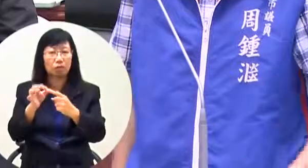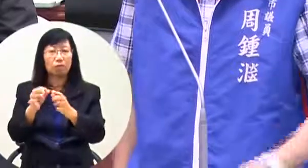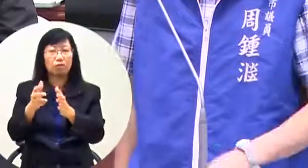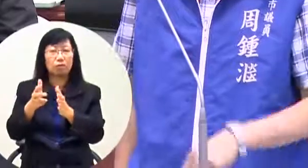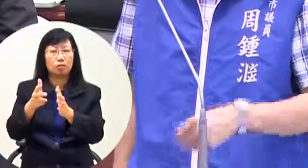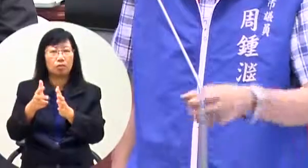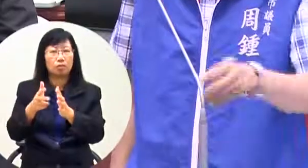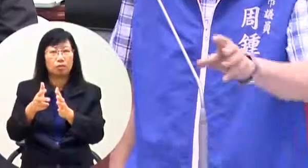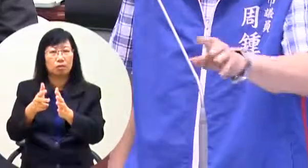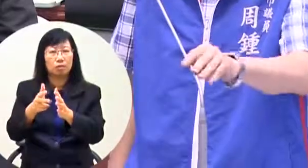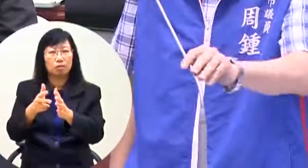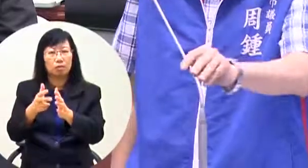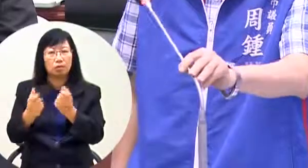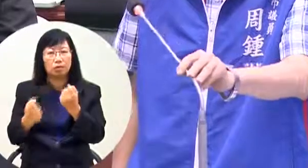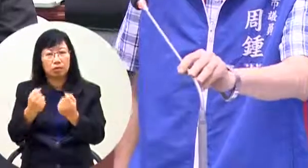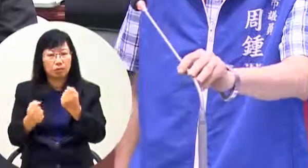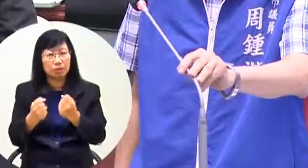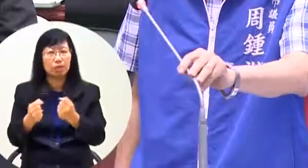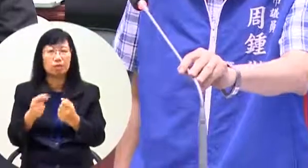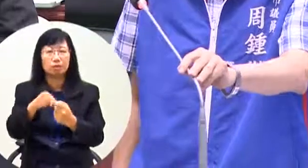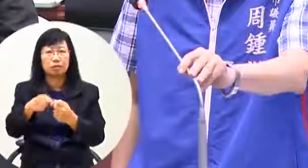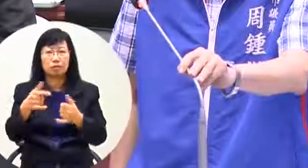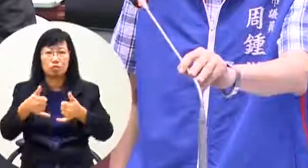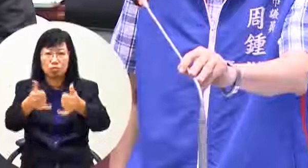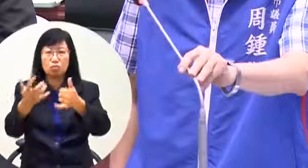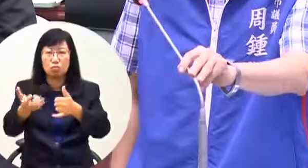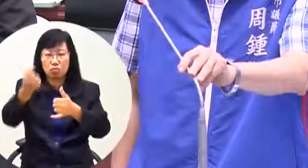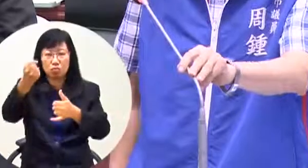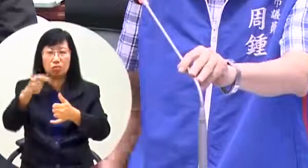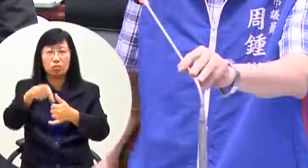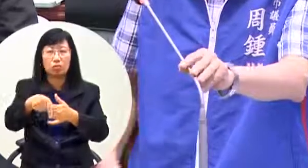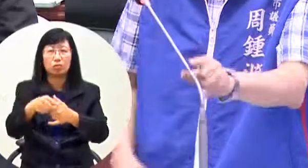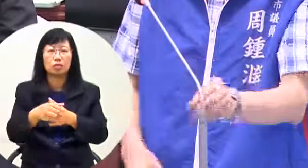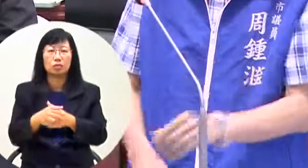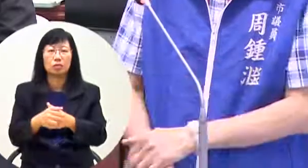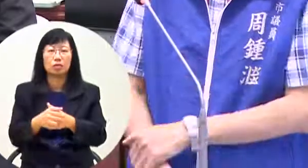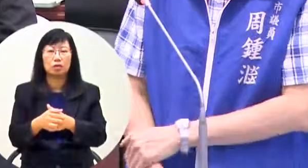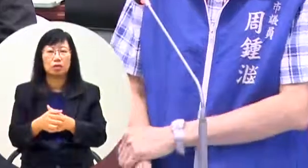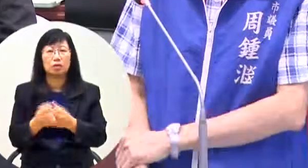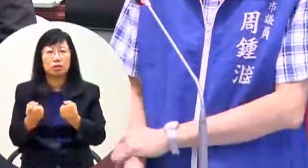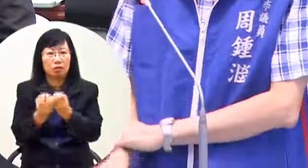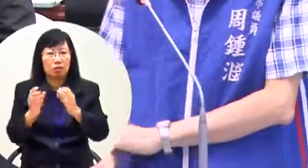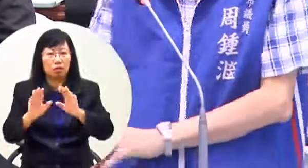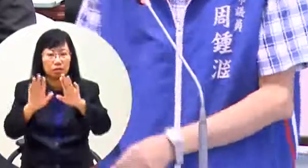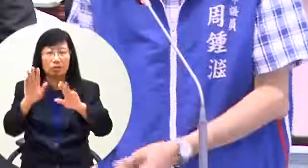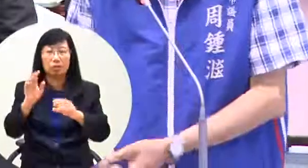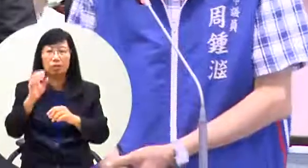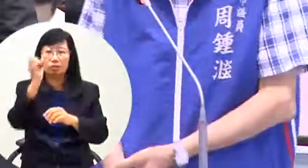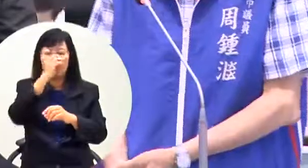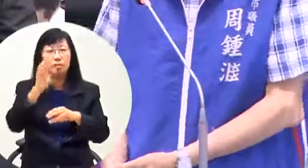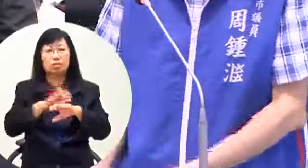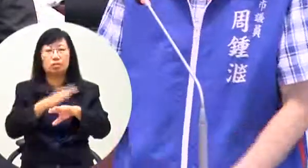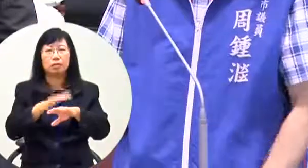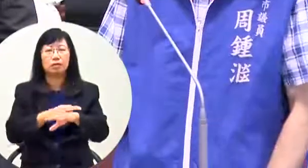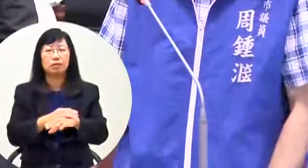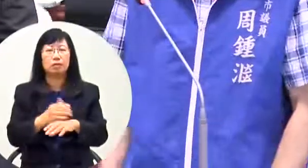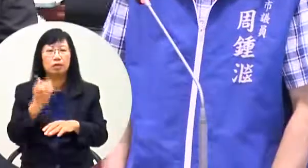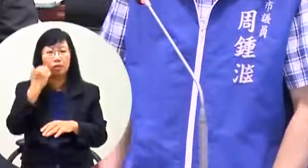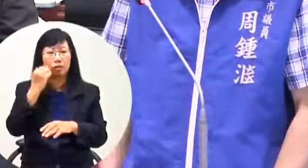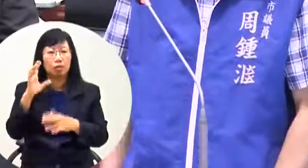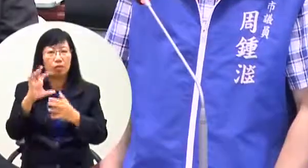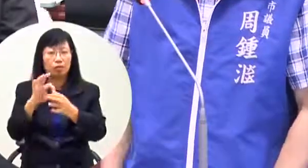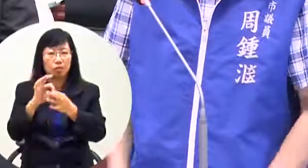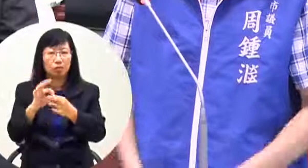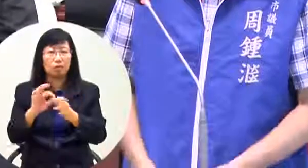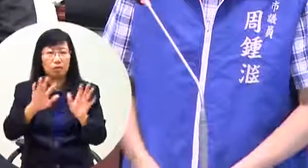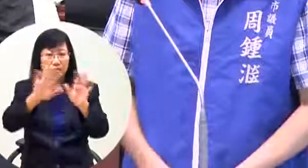件发展来讲其实是一件不好的事情，我不认为这样。某种程度的多让大众运输的路